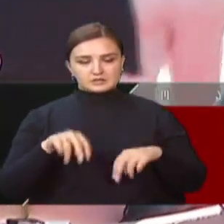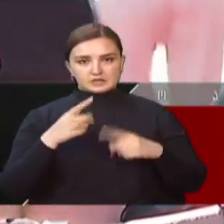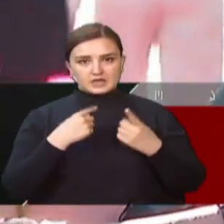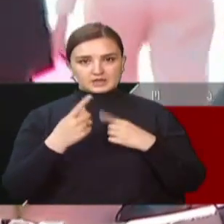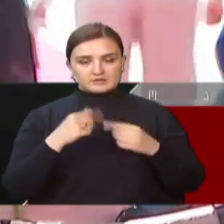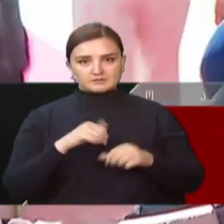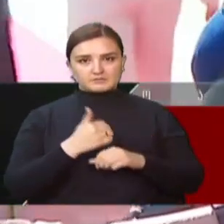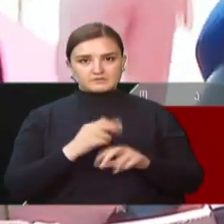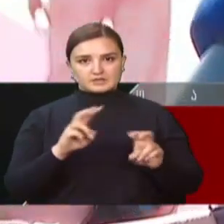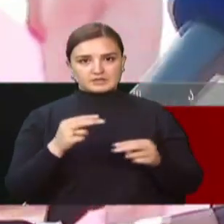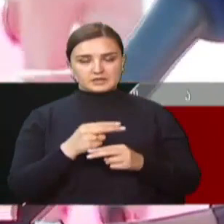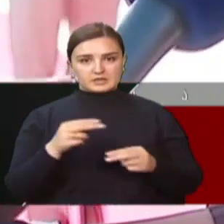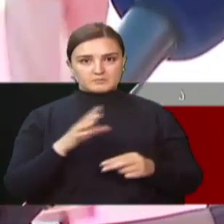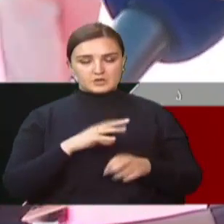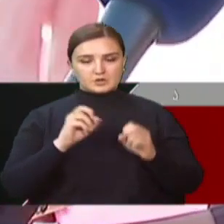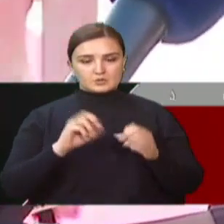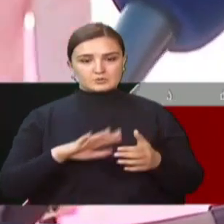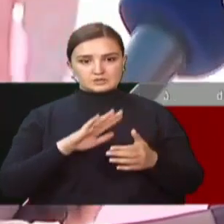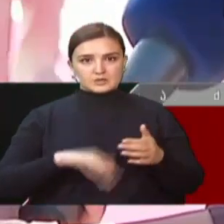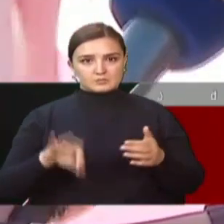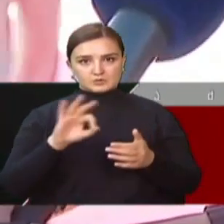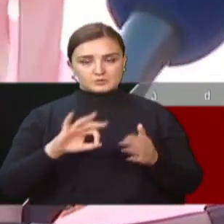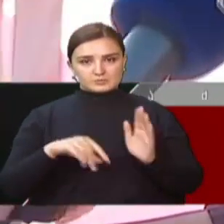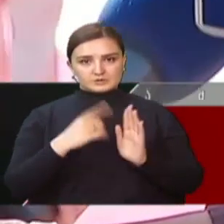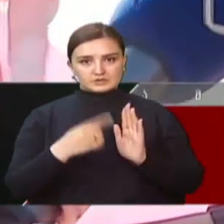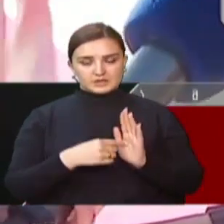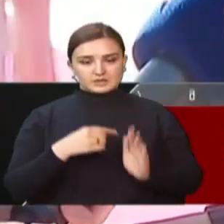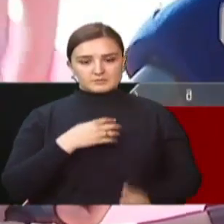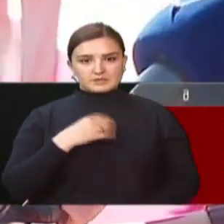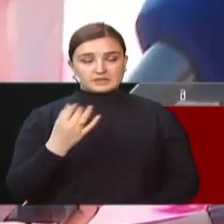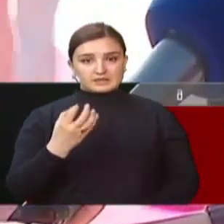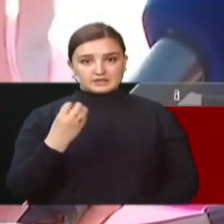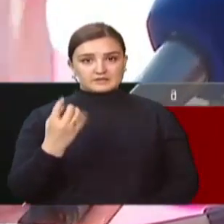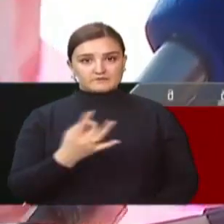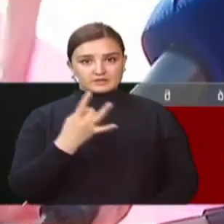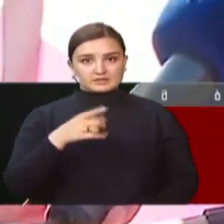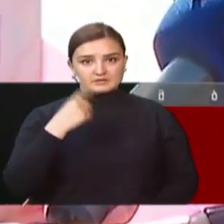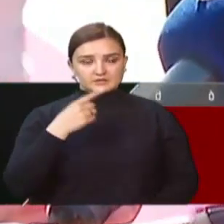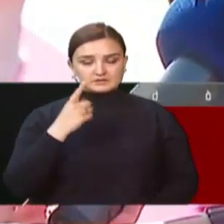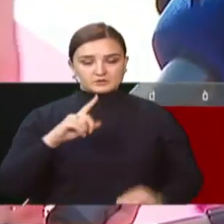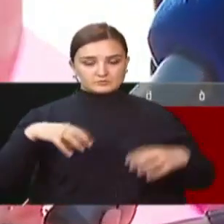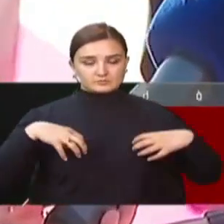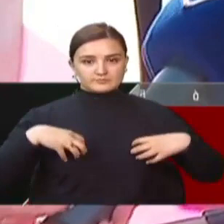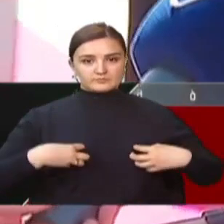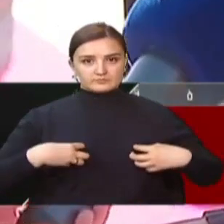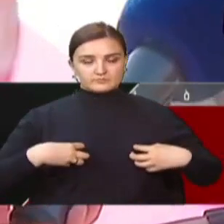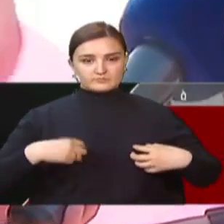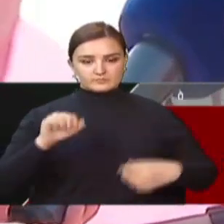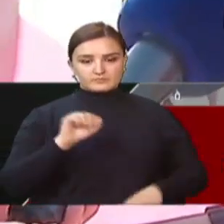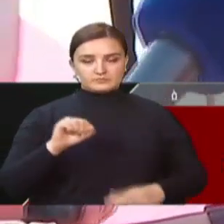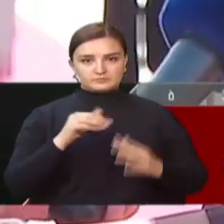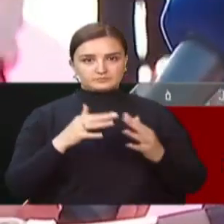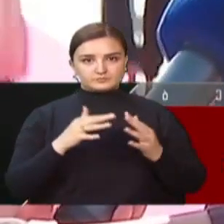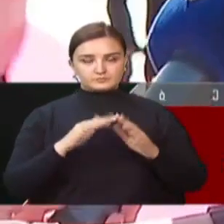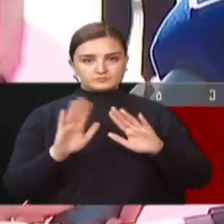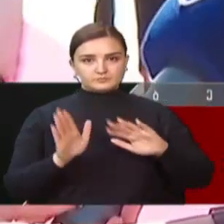იყო უსაფრთხოების საკითხები. Მე კიდევ ერთხელ აღვნიშნე რომ სამწუხაროდ აგვისტოს ომის